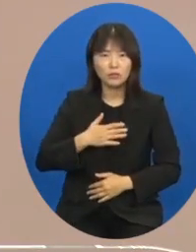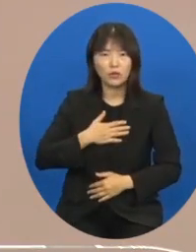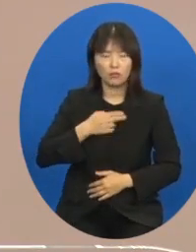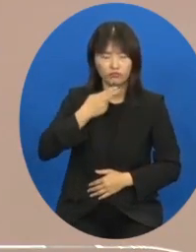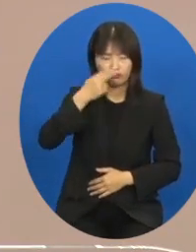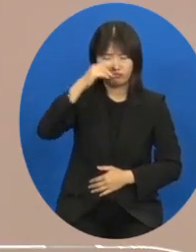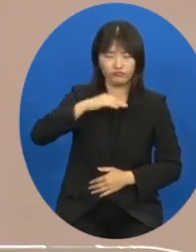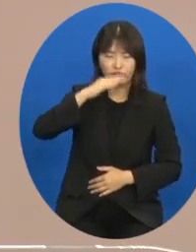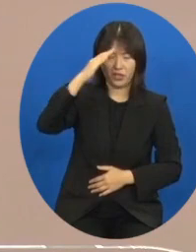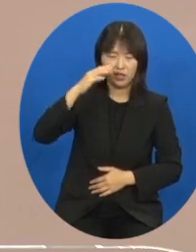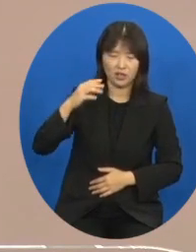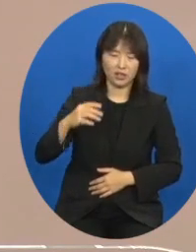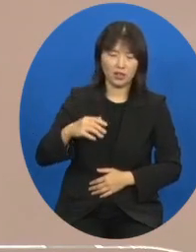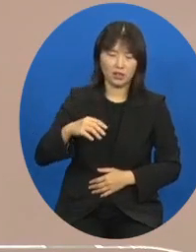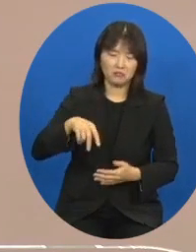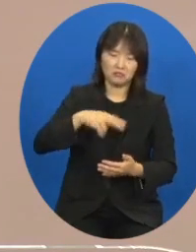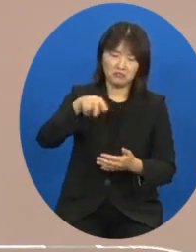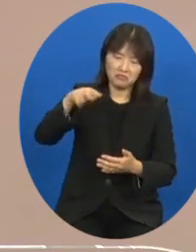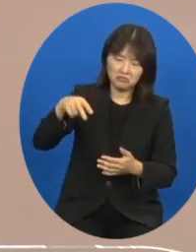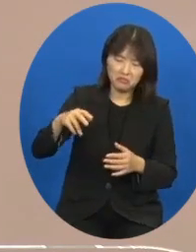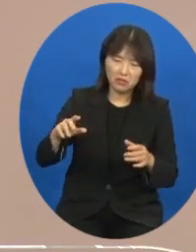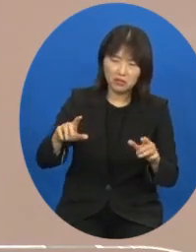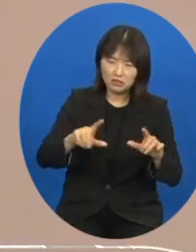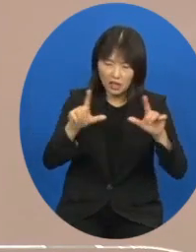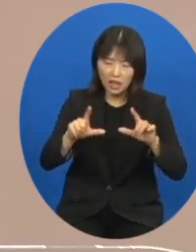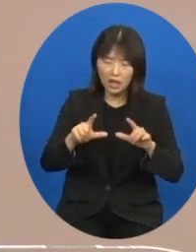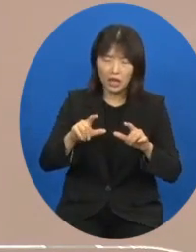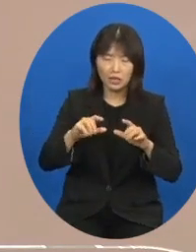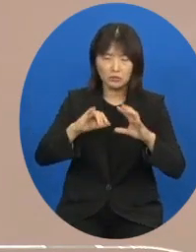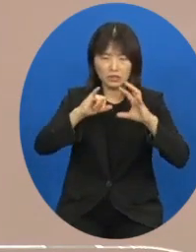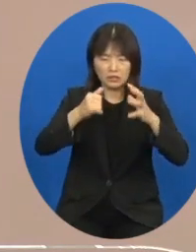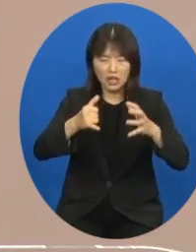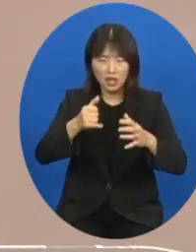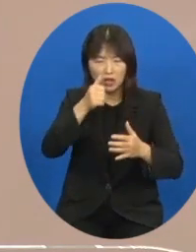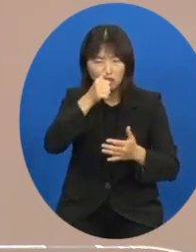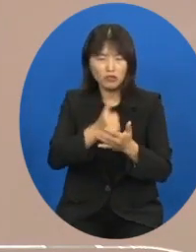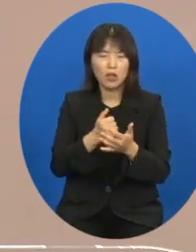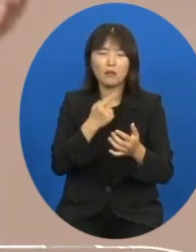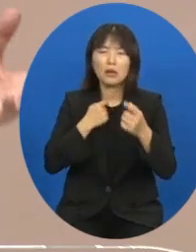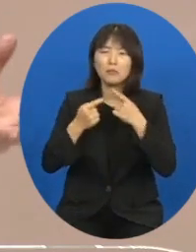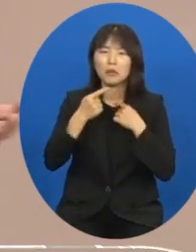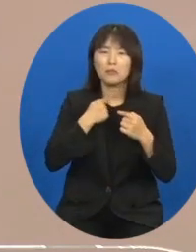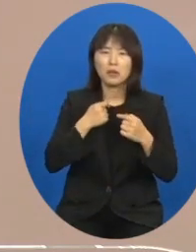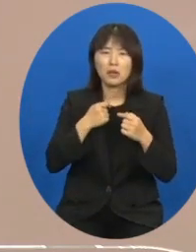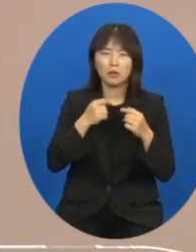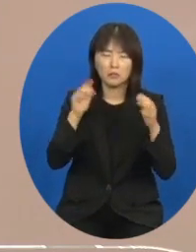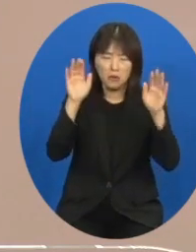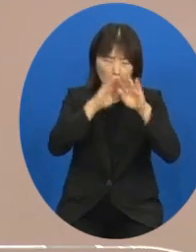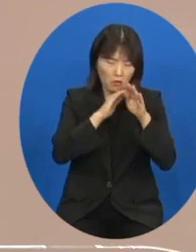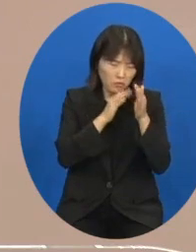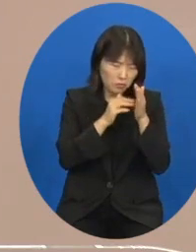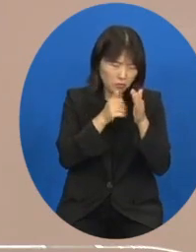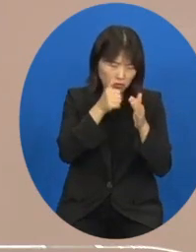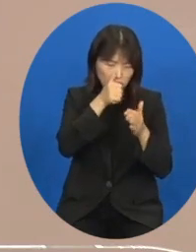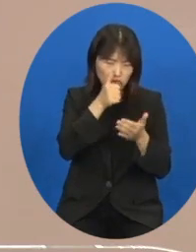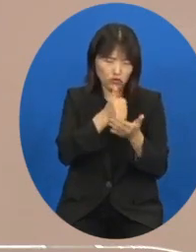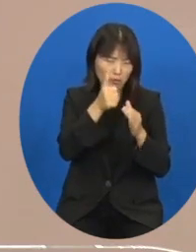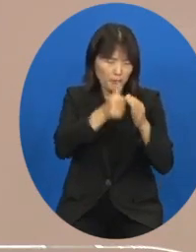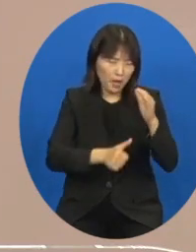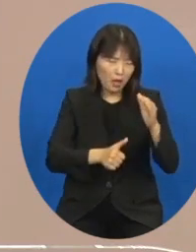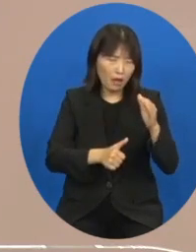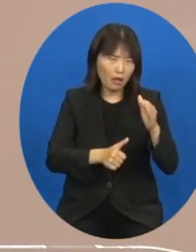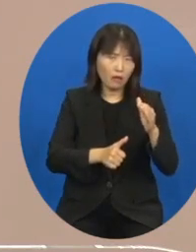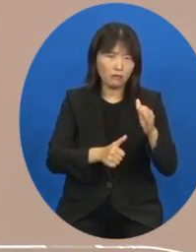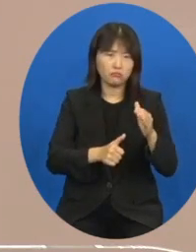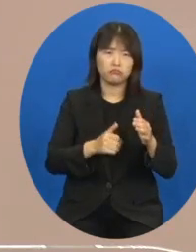술을 마시고 방탕하게 살거나 뭐 세상에 온갖 죄를 짓거나 뭐 은밀한 죄에 빠져 살거나, 주님,